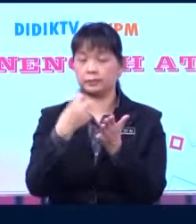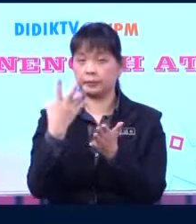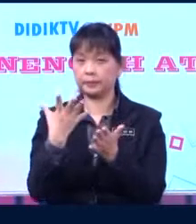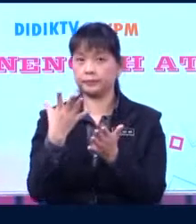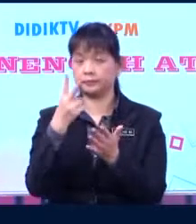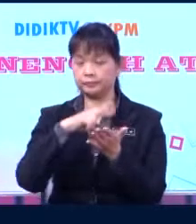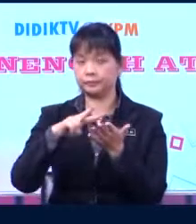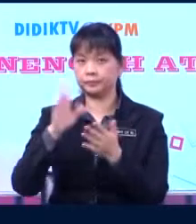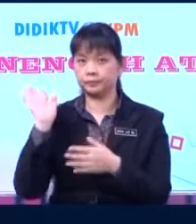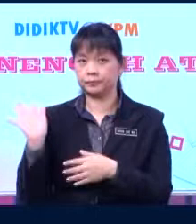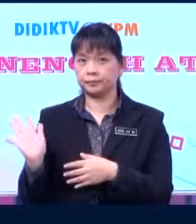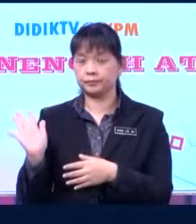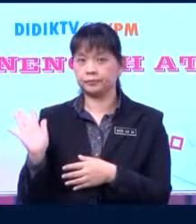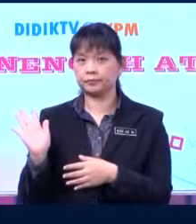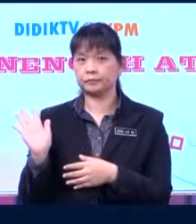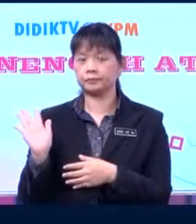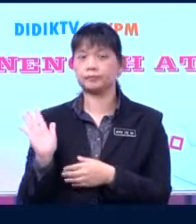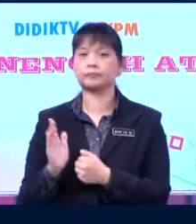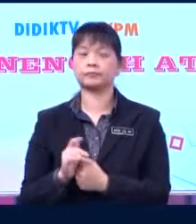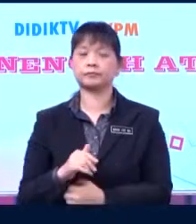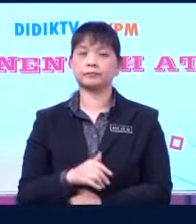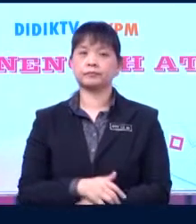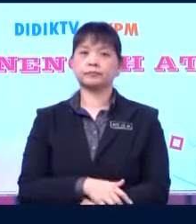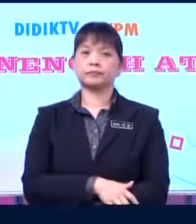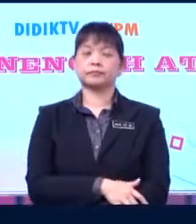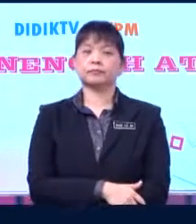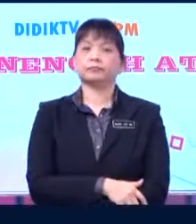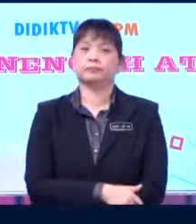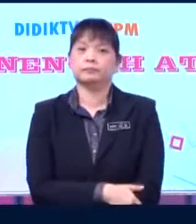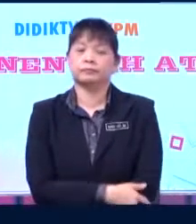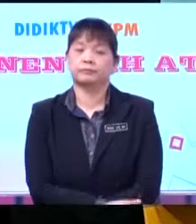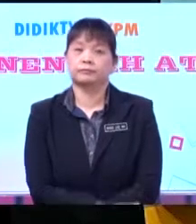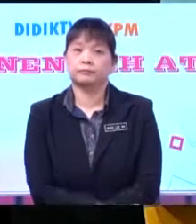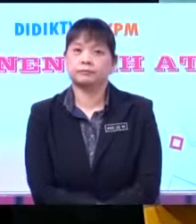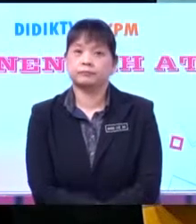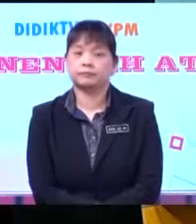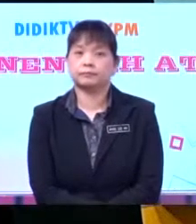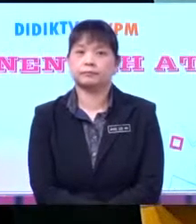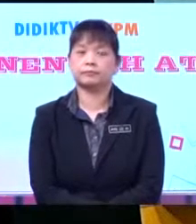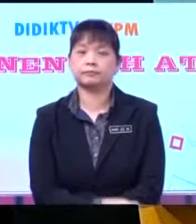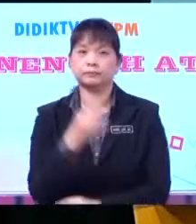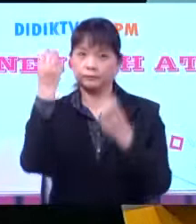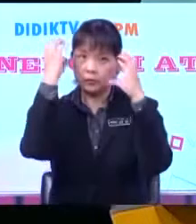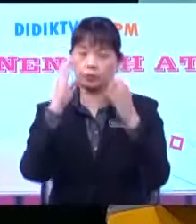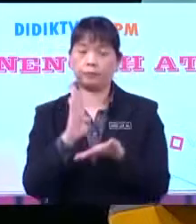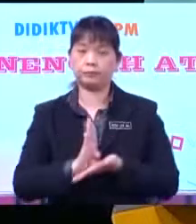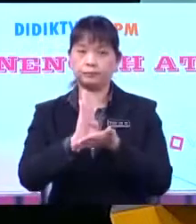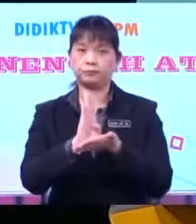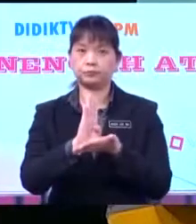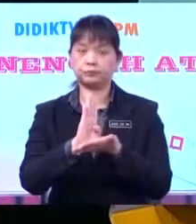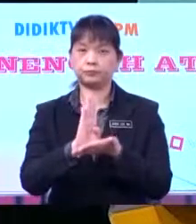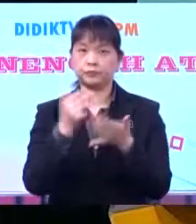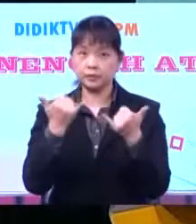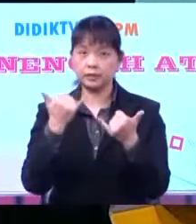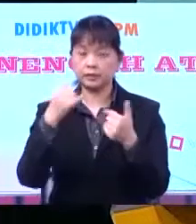pintu dikenakan kweli bagi tempoh julai hingga Desember Oke saya bantu anak-anak diluar sana oke keluarga